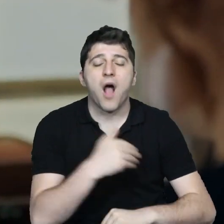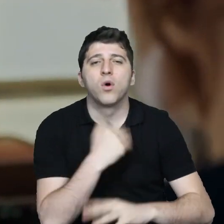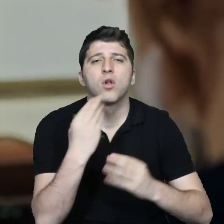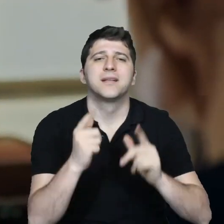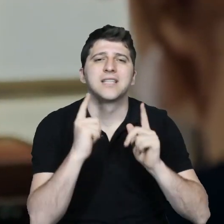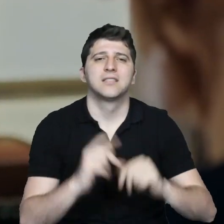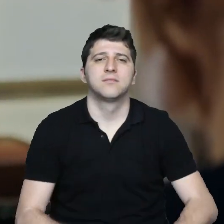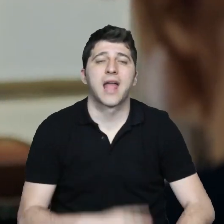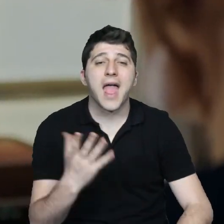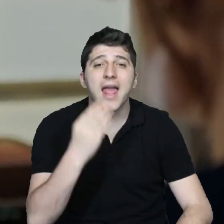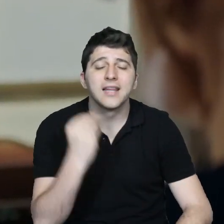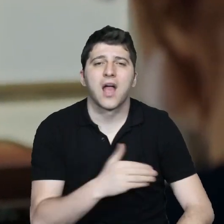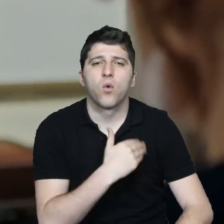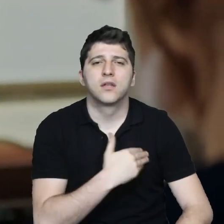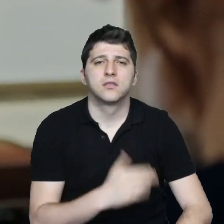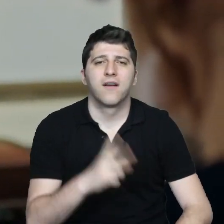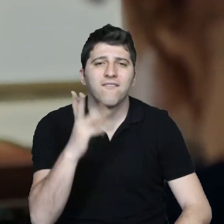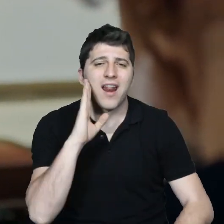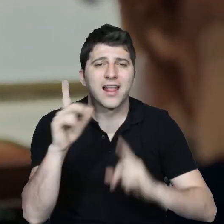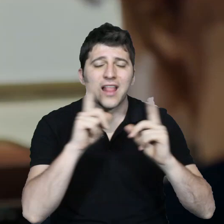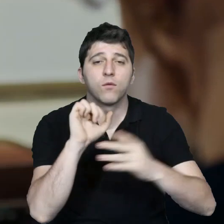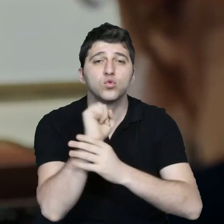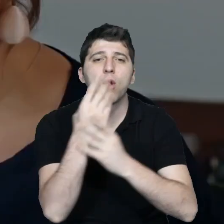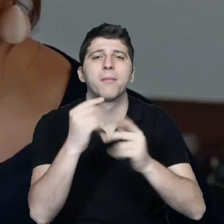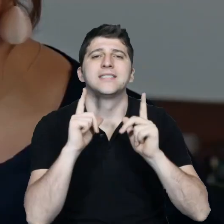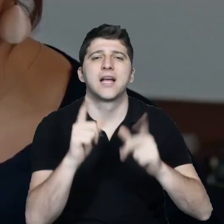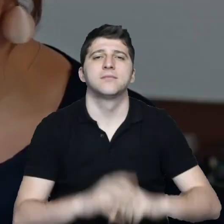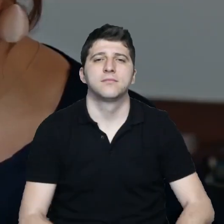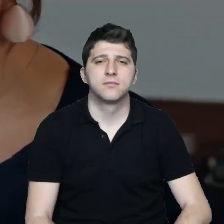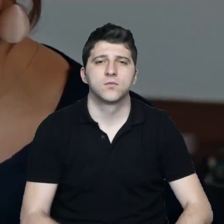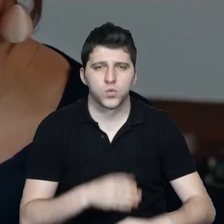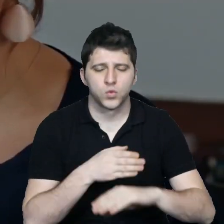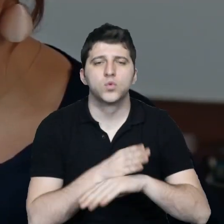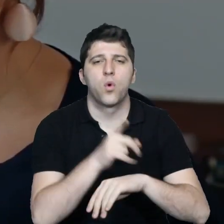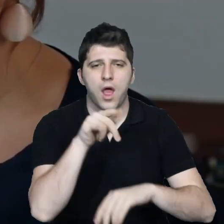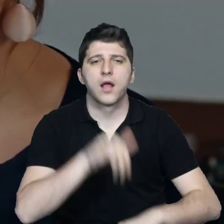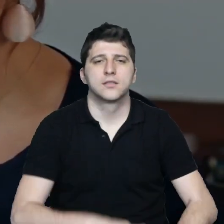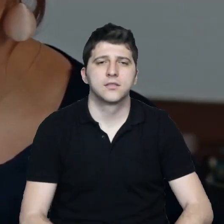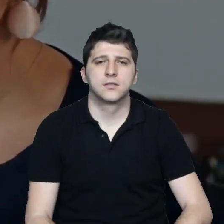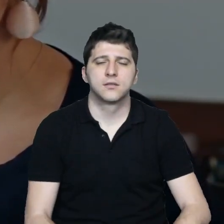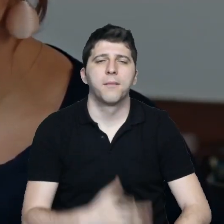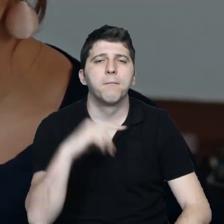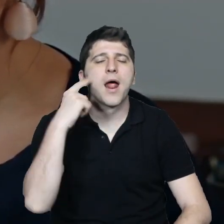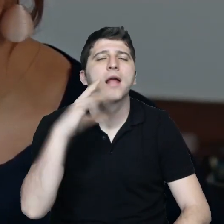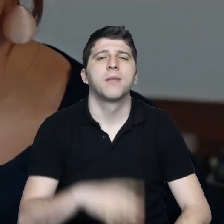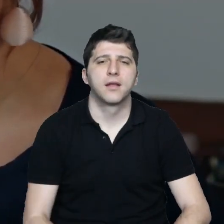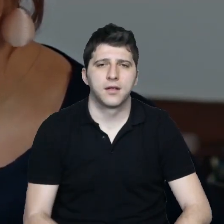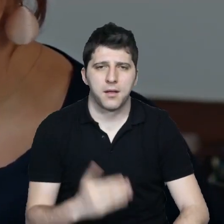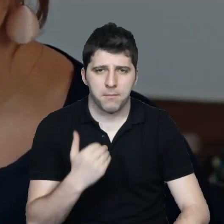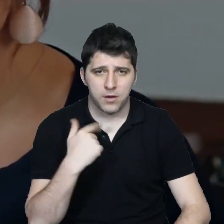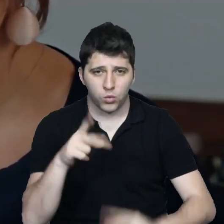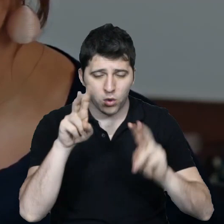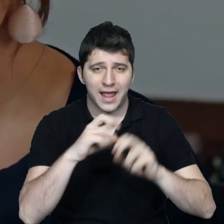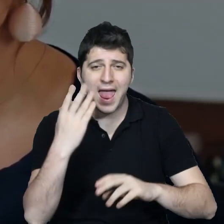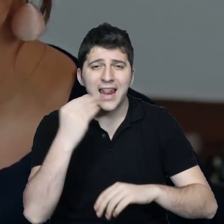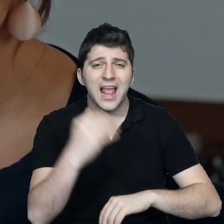olmalı. En iyisi. Velayet davasında uzmanlaşmış olması lazım. Doğru söylüyorsun. Merak etme. Ben bu